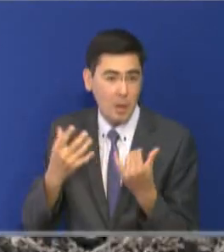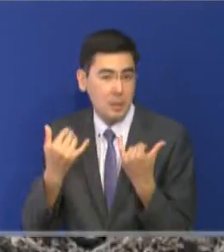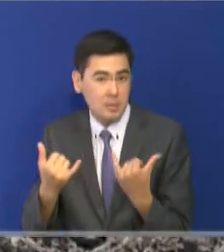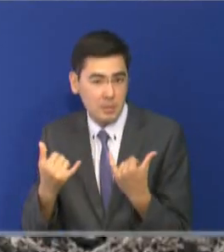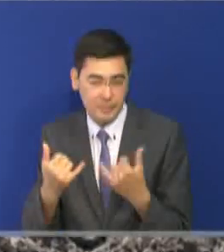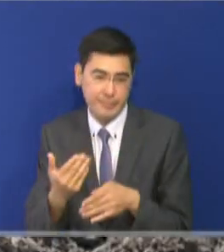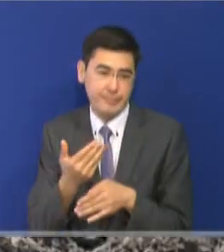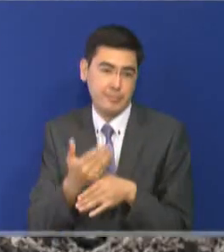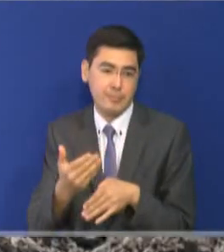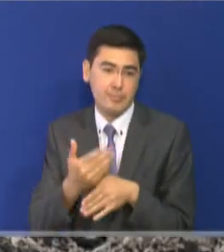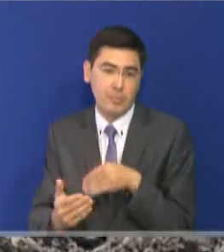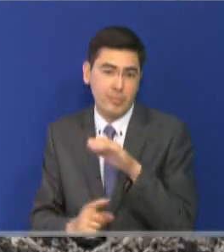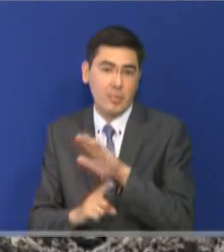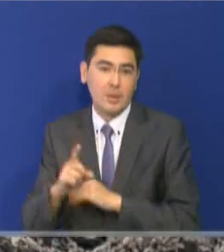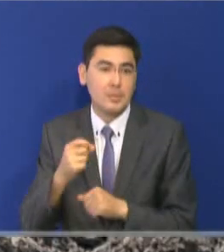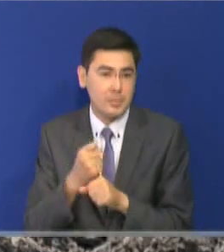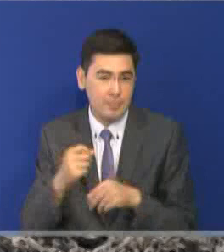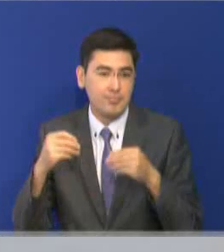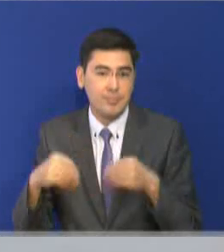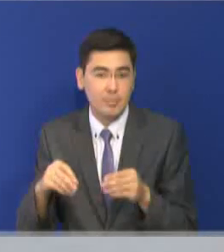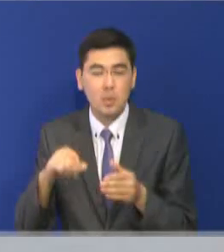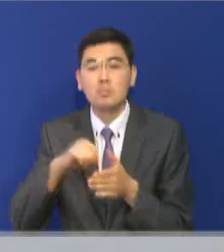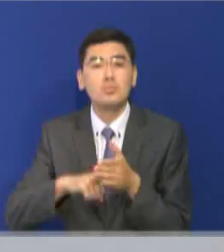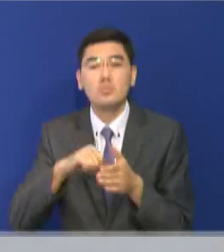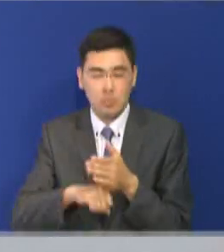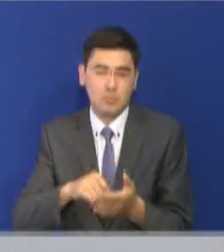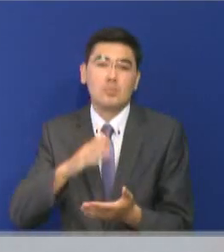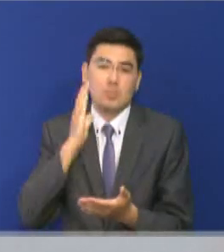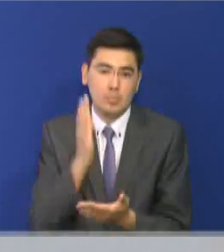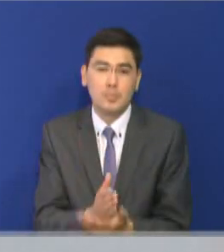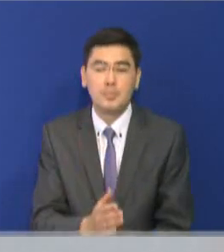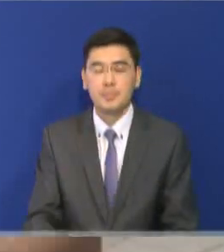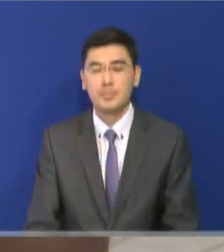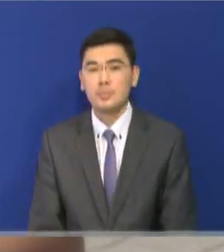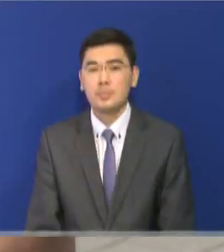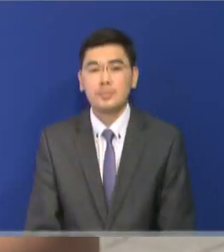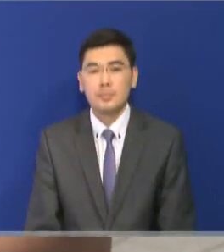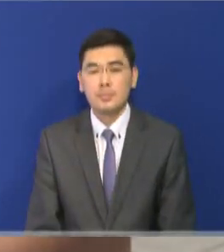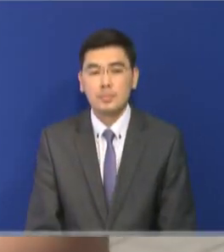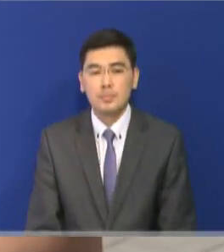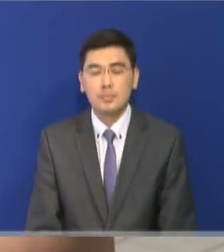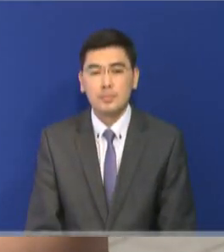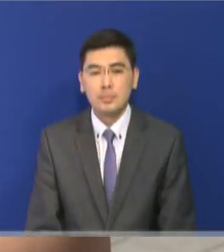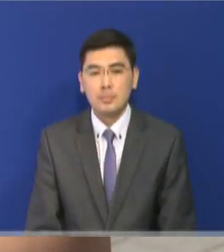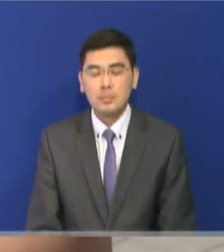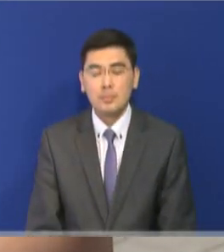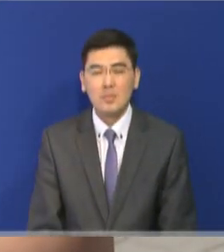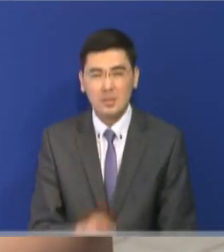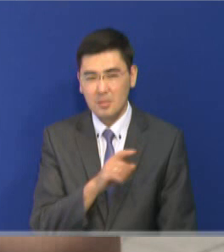жұмыстар біршама кеш басталды. Мұның өзіндік себептері бар дейді коммуналдық мекеме мамандары. Вы знаете, у нас